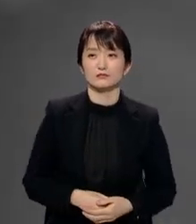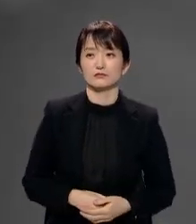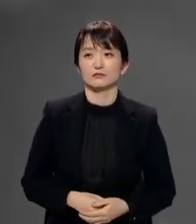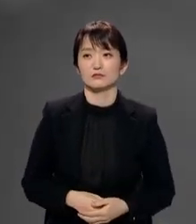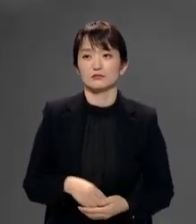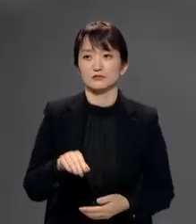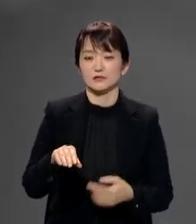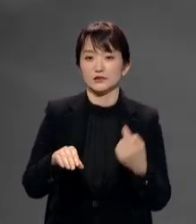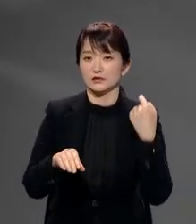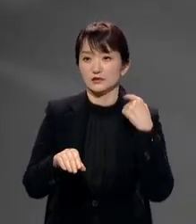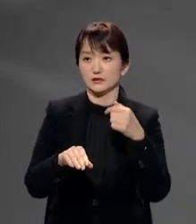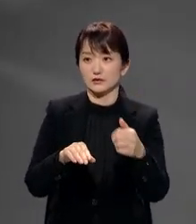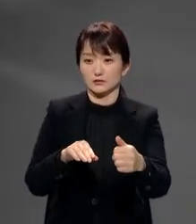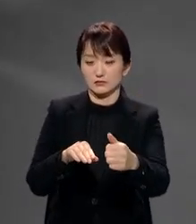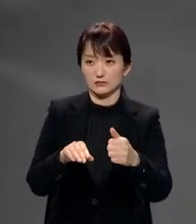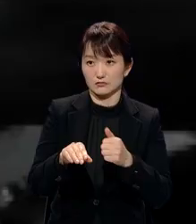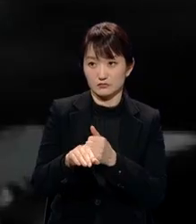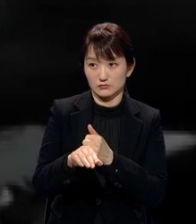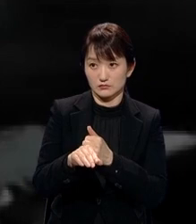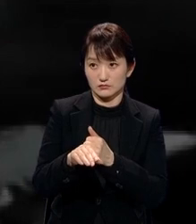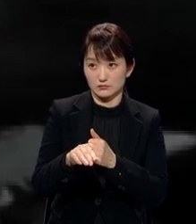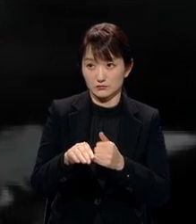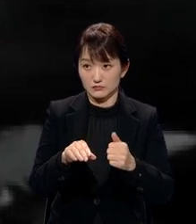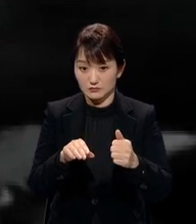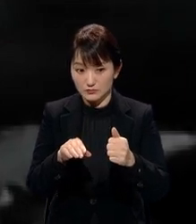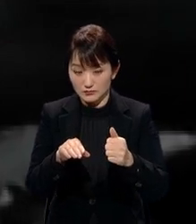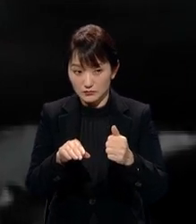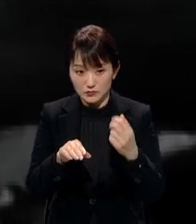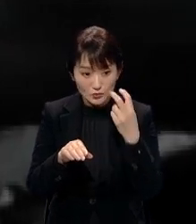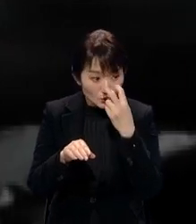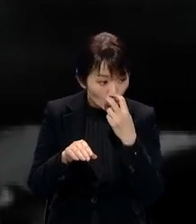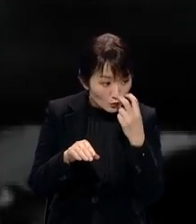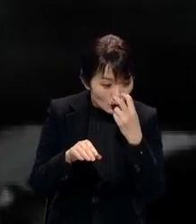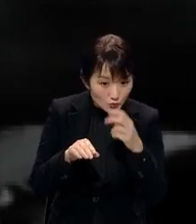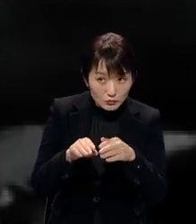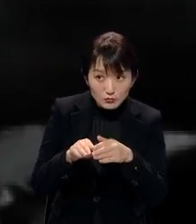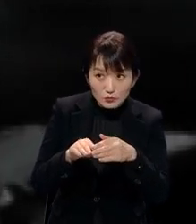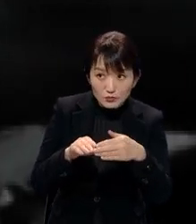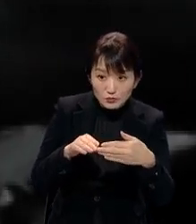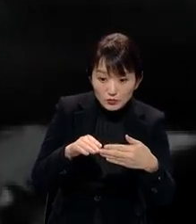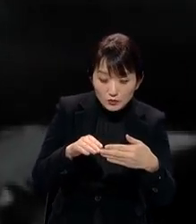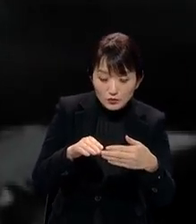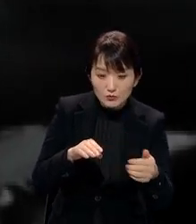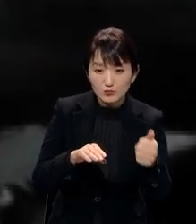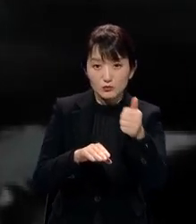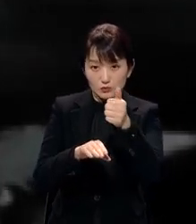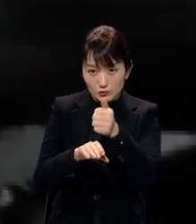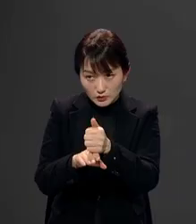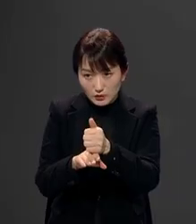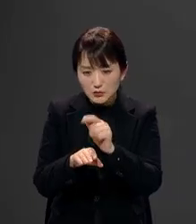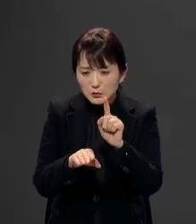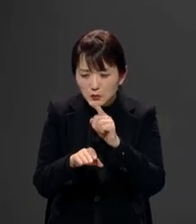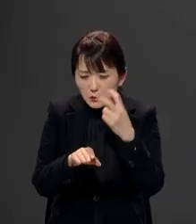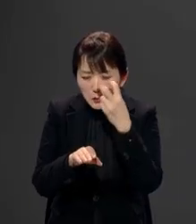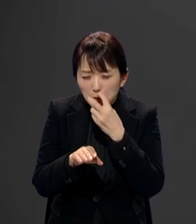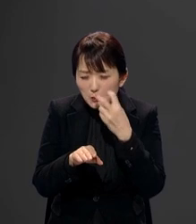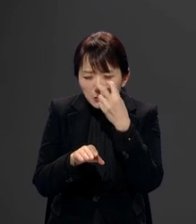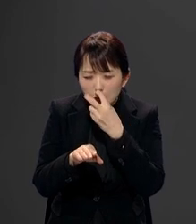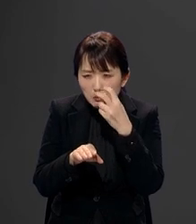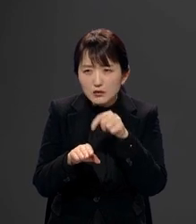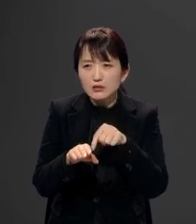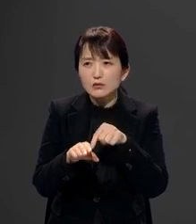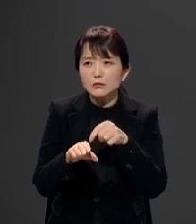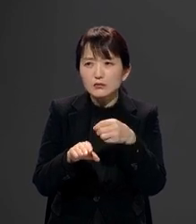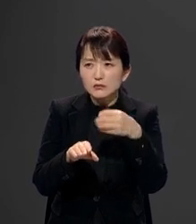후 차 뒤에서 뾰로롱 하고 튀어나온 저 나타난 사람. 연신 주변을 살피더니 슬쩍 운전석에 타고 지금 뭔가를 찾는지 저 안에서